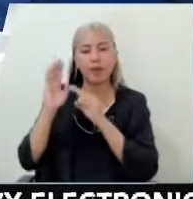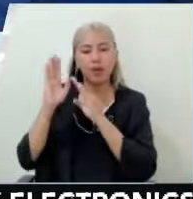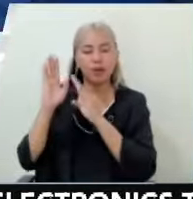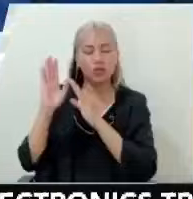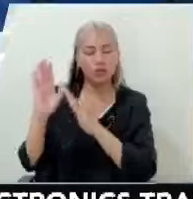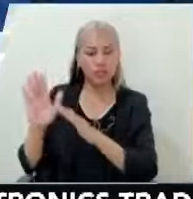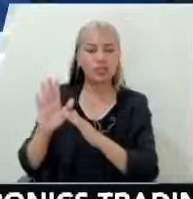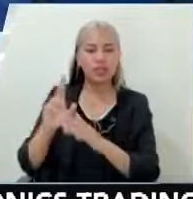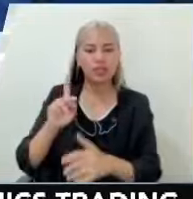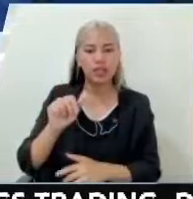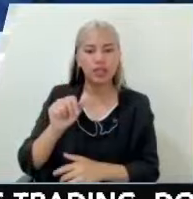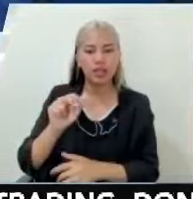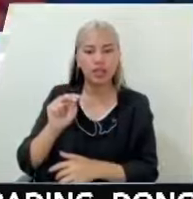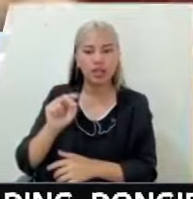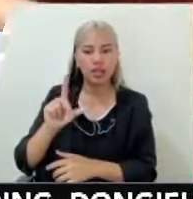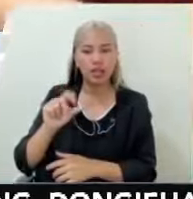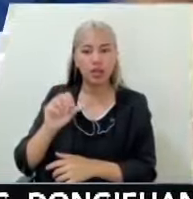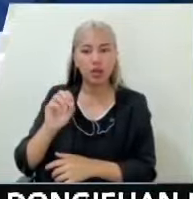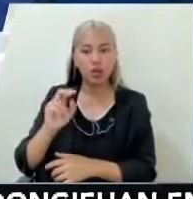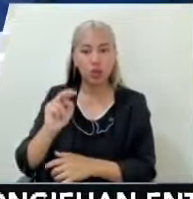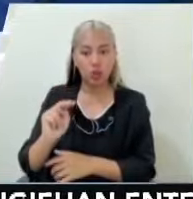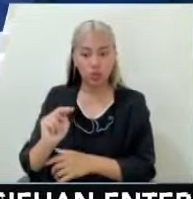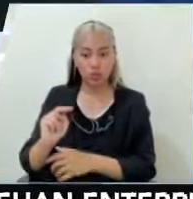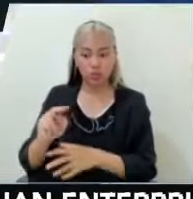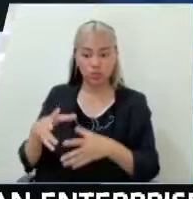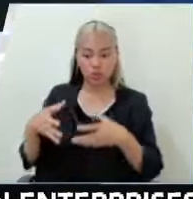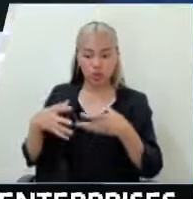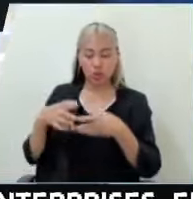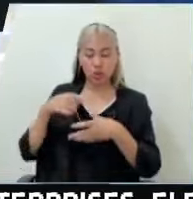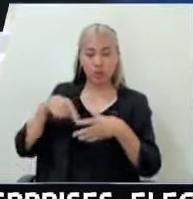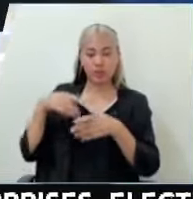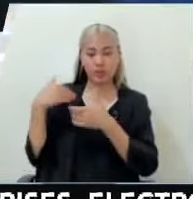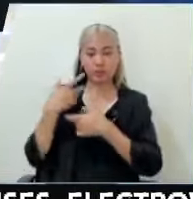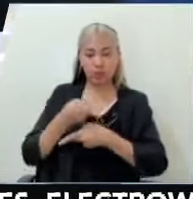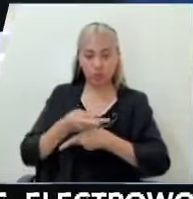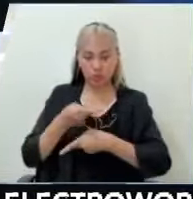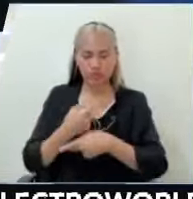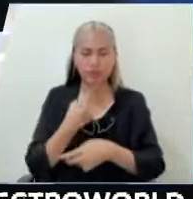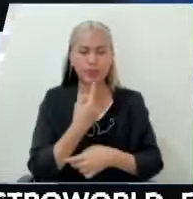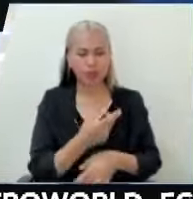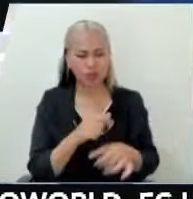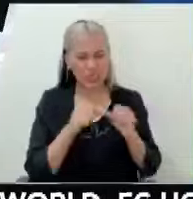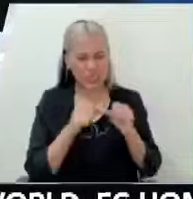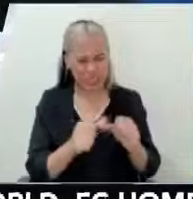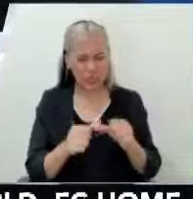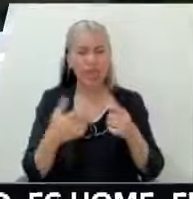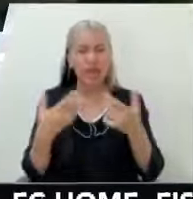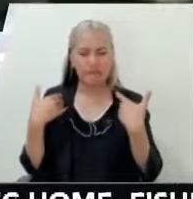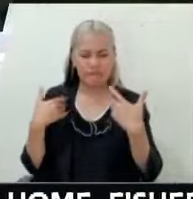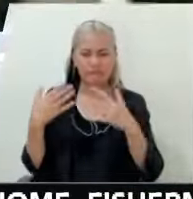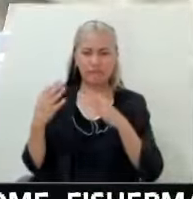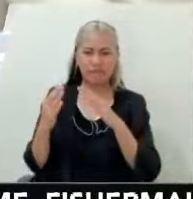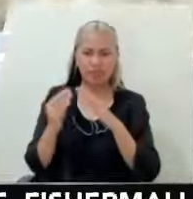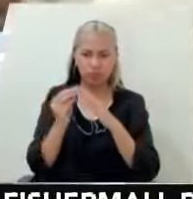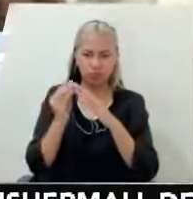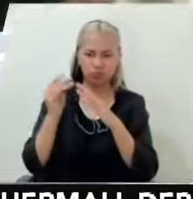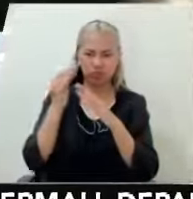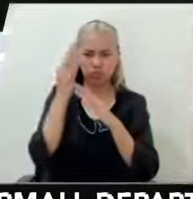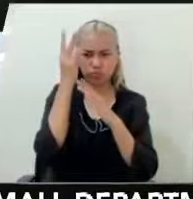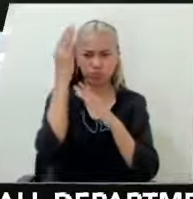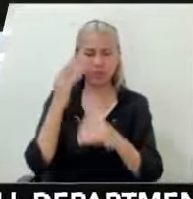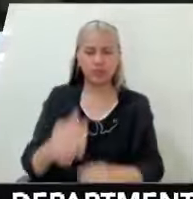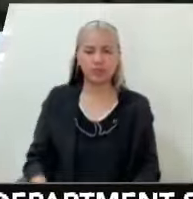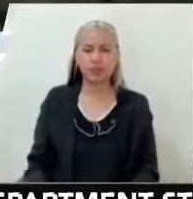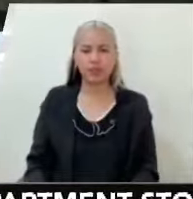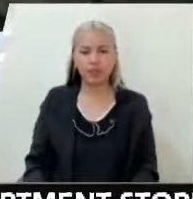ang ipinapakitang aktibidad ng bulkan mula sa phreatic eruption nito kagabi. Connie, ayon sa La Castellana LGU,